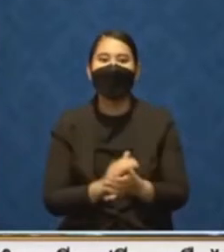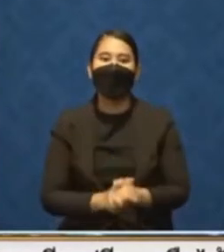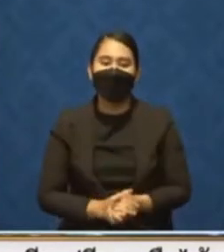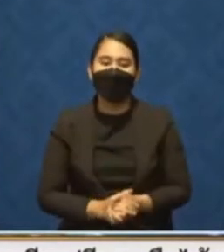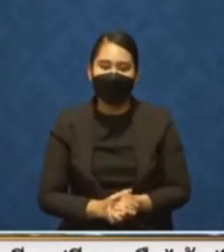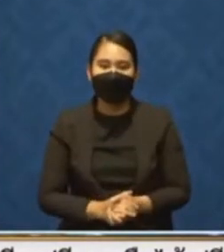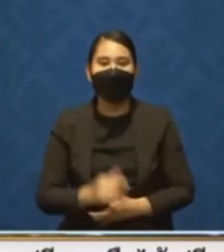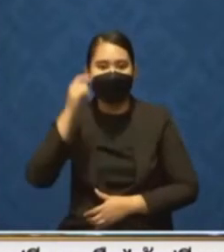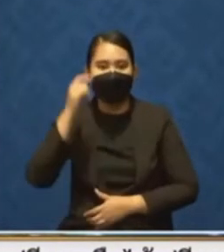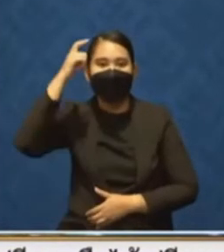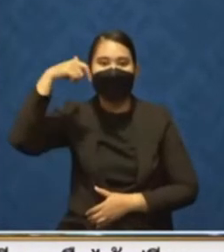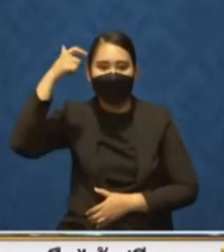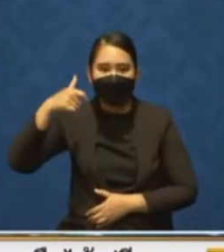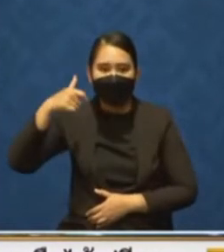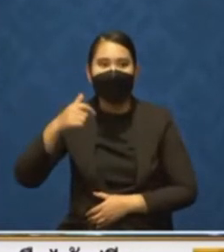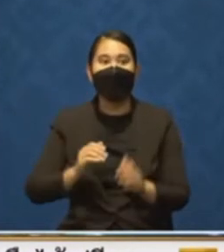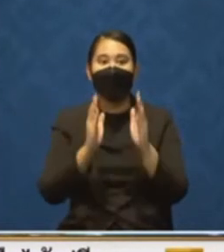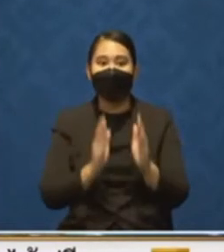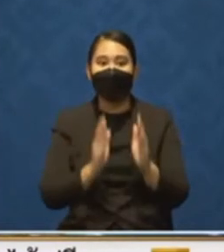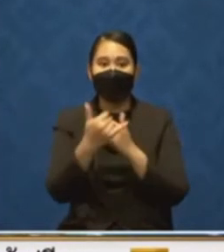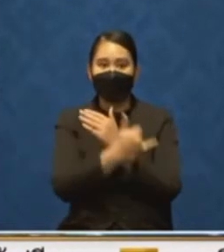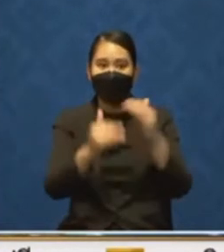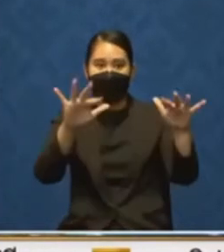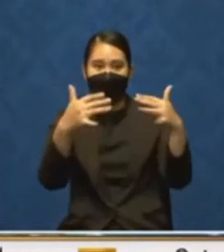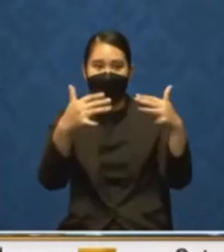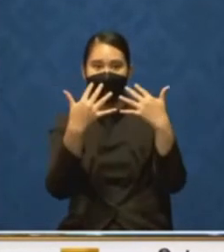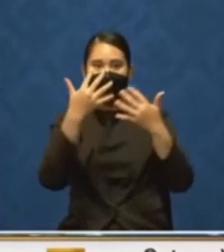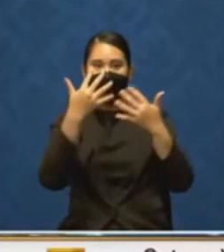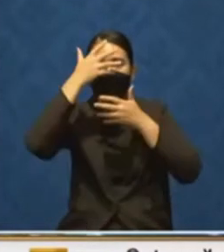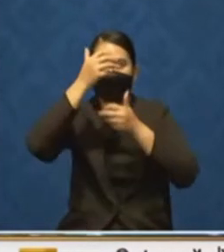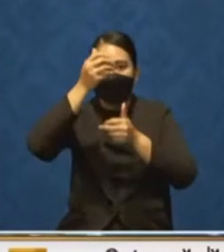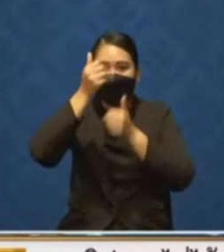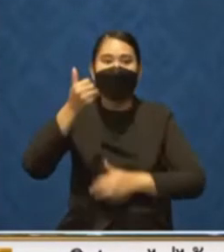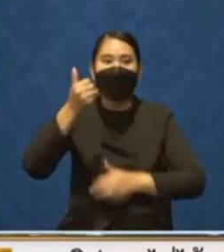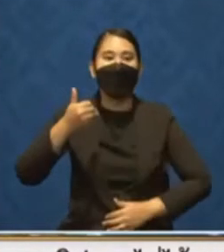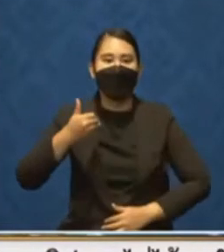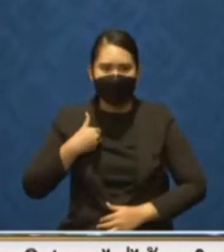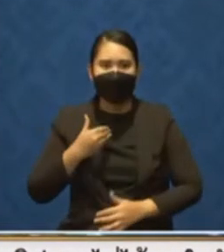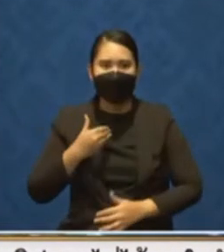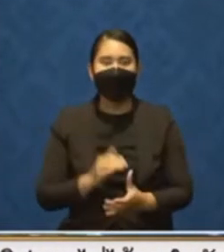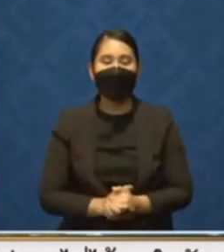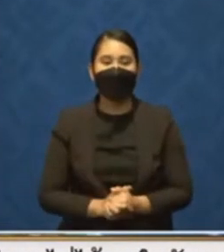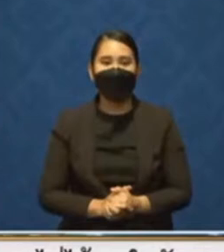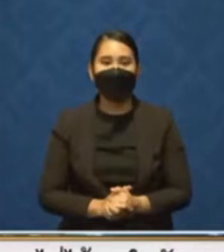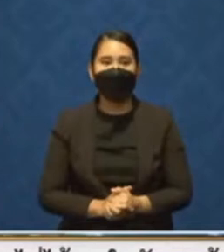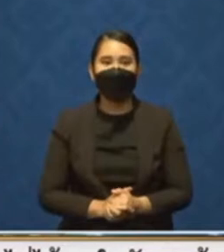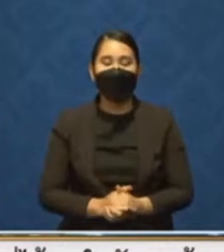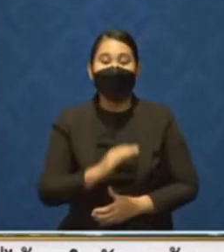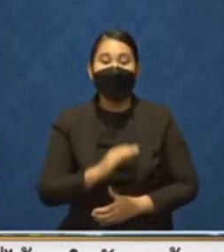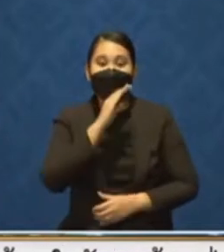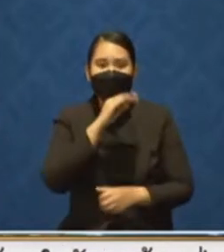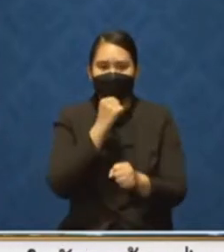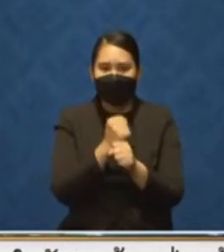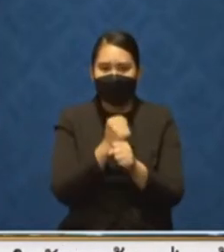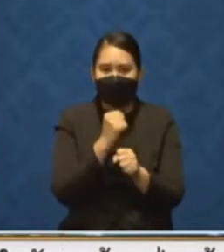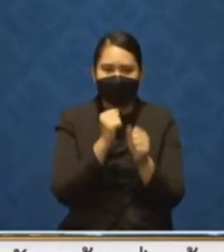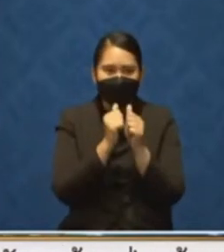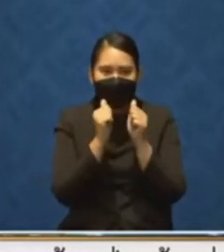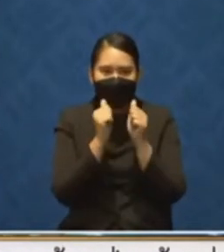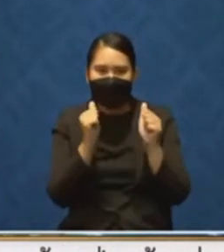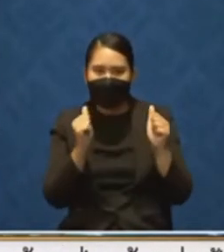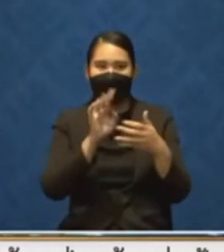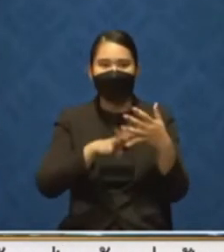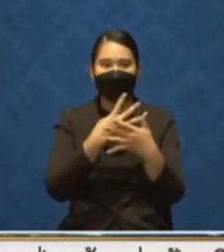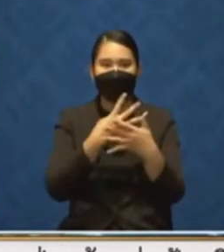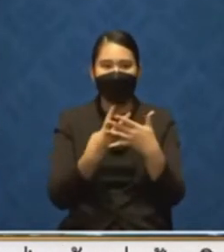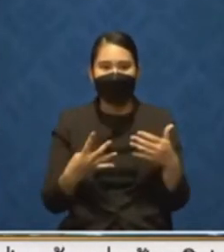เรื่องของเวรมาเนี่ยเป็นเรื่องที่สนใจเป็นรถที่มีความสนใจทั้งอเมริกาและก็ต่างประเทศจีนครับถ้าเราทำดีๆคิดกับการทำการ